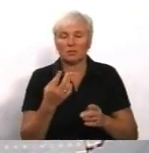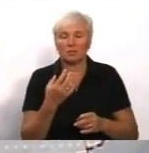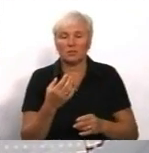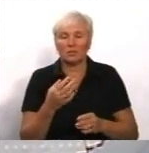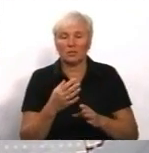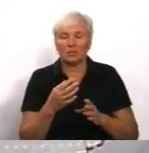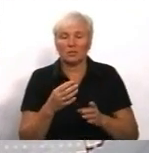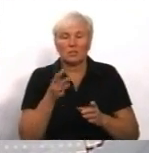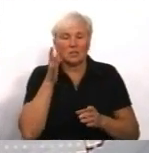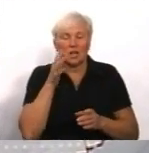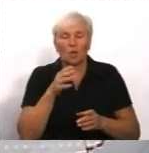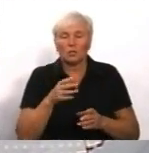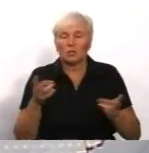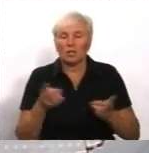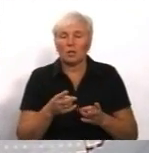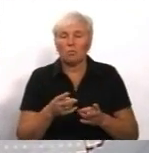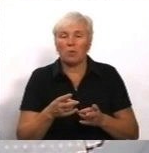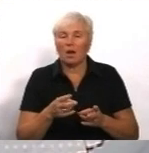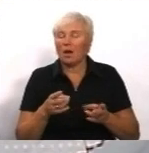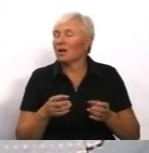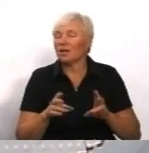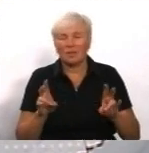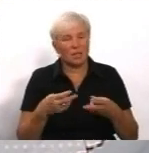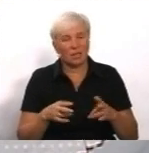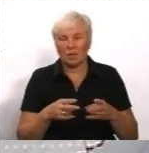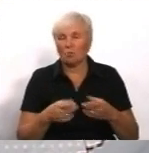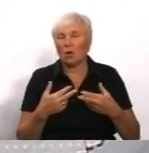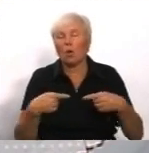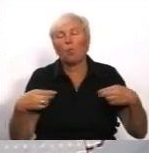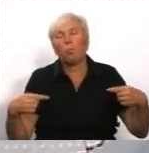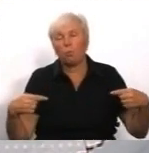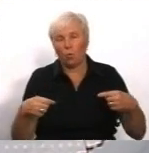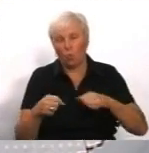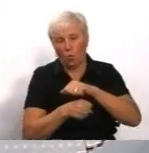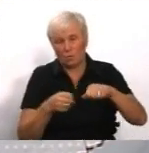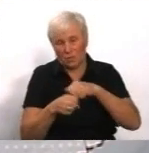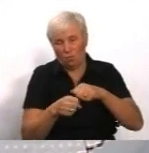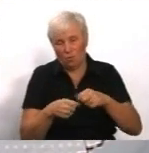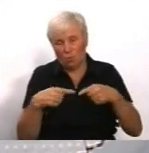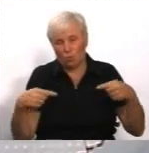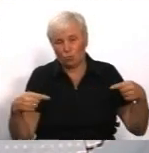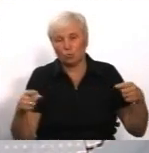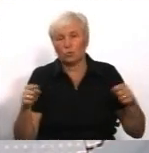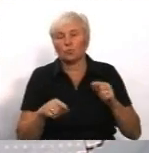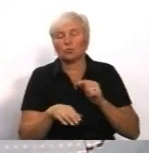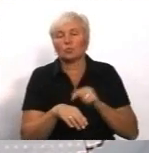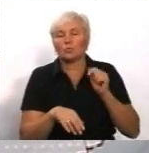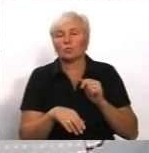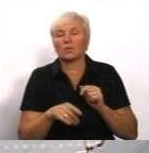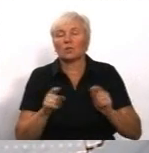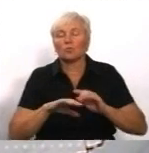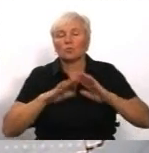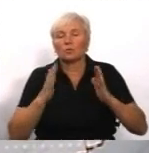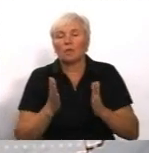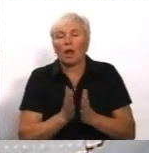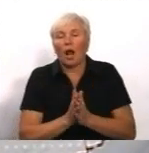можна купляти не в встановлених місцях любу консервовану продукцію, особливо що риби. Що стосується загального